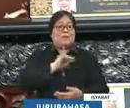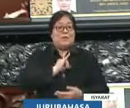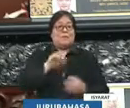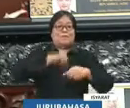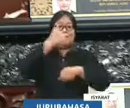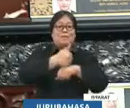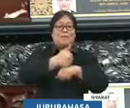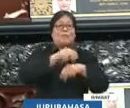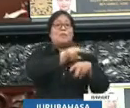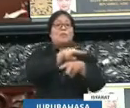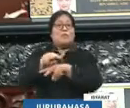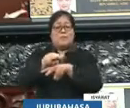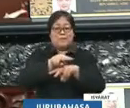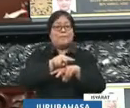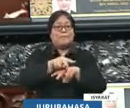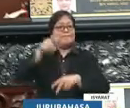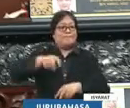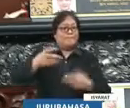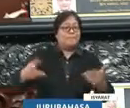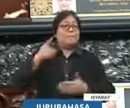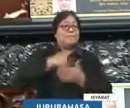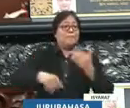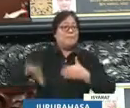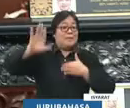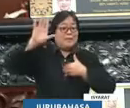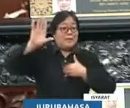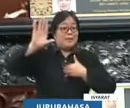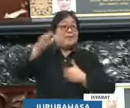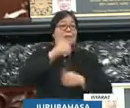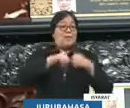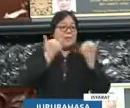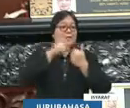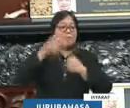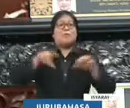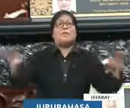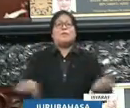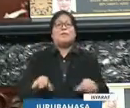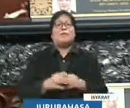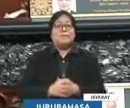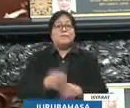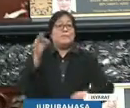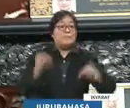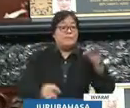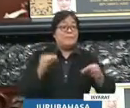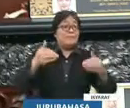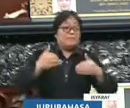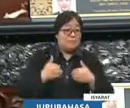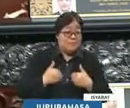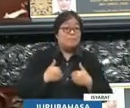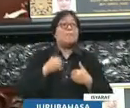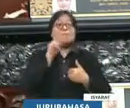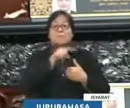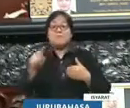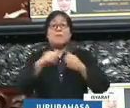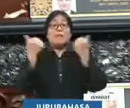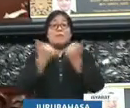mencangkok pemantau untuk pastikan apa yang dijanjikan oleh Ini mesti dilaksanakan jika anda diantar